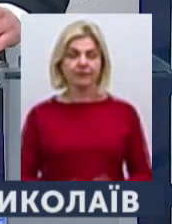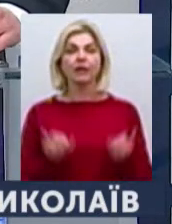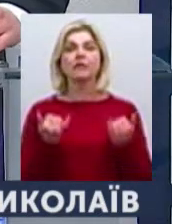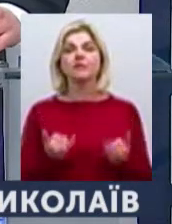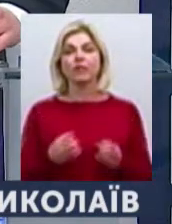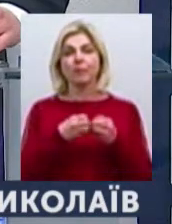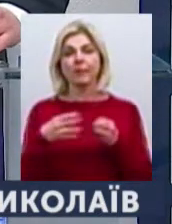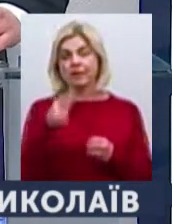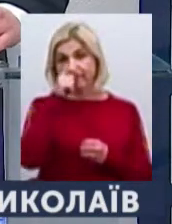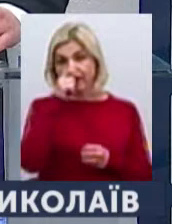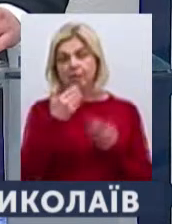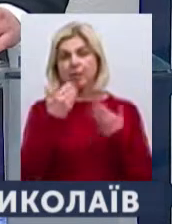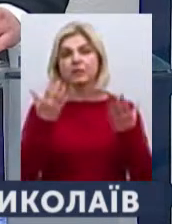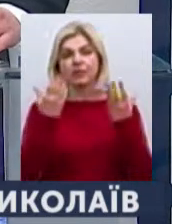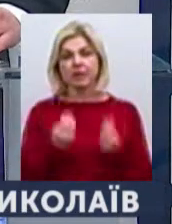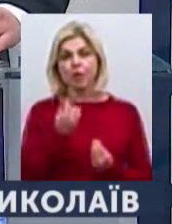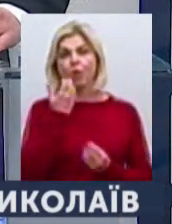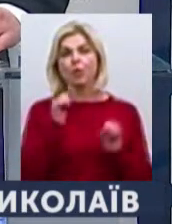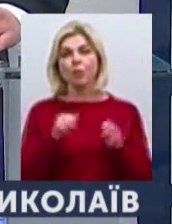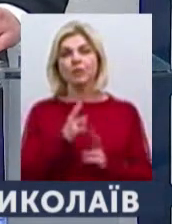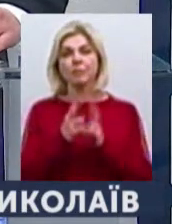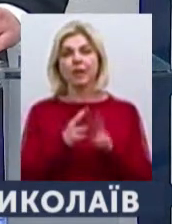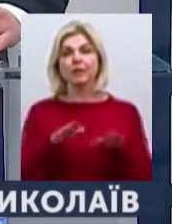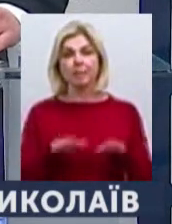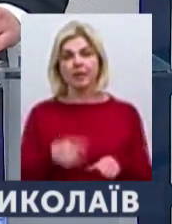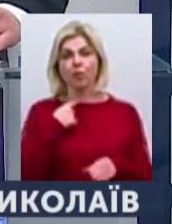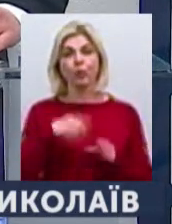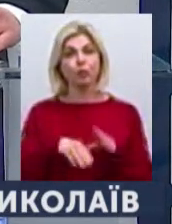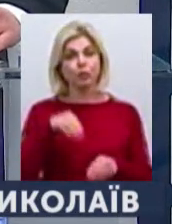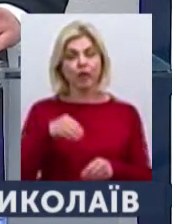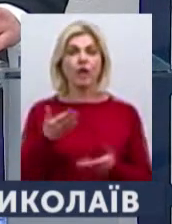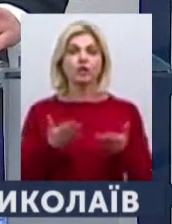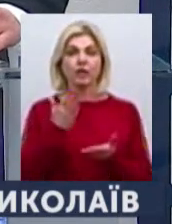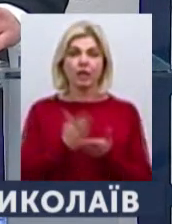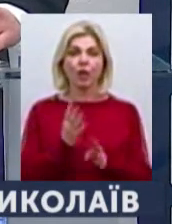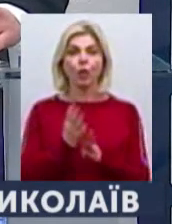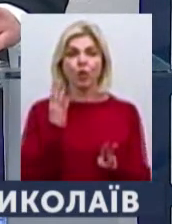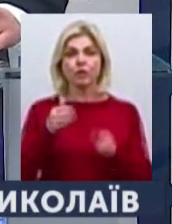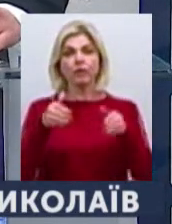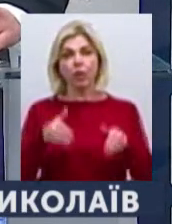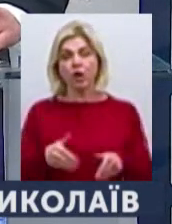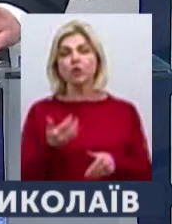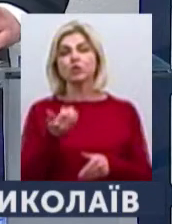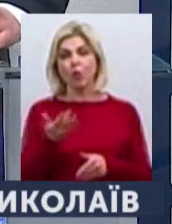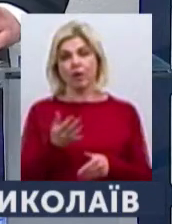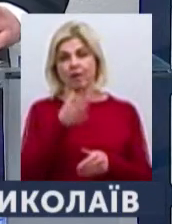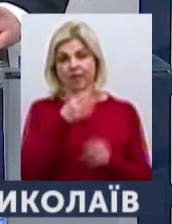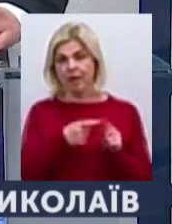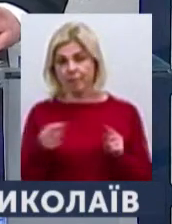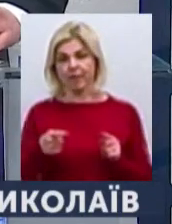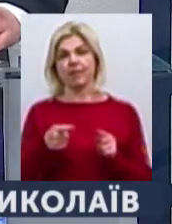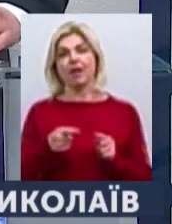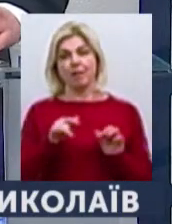Сьогодні, 15 квітня, останній день, коли можна змінити місце голосування. Чи є черги в коридорах та скільки триває процедура, знають кореспонденти